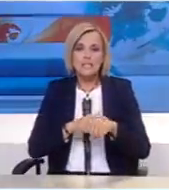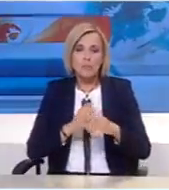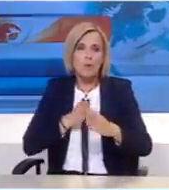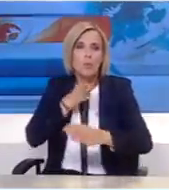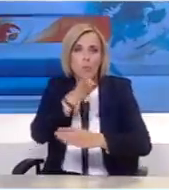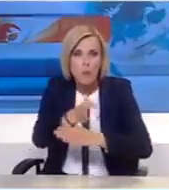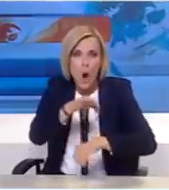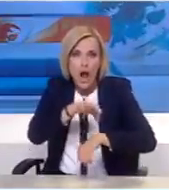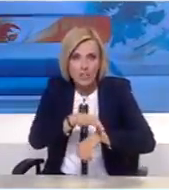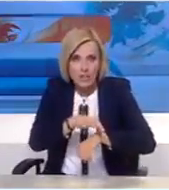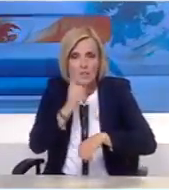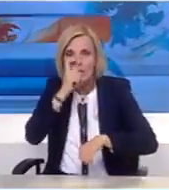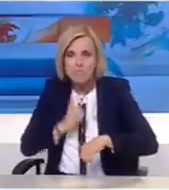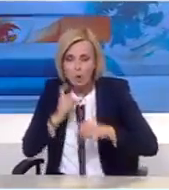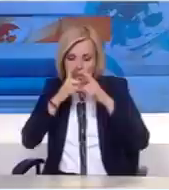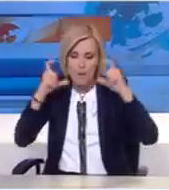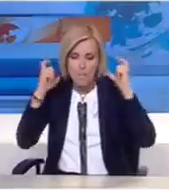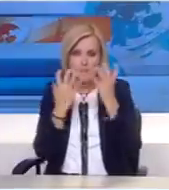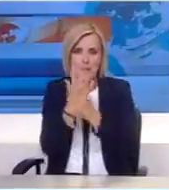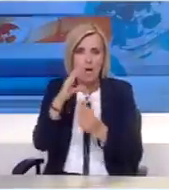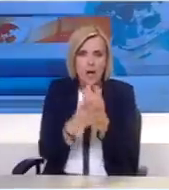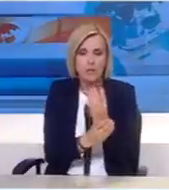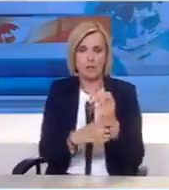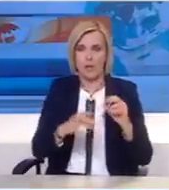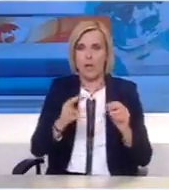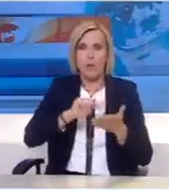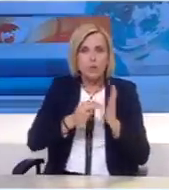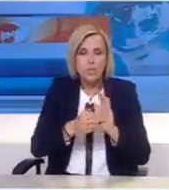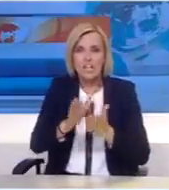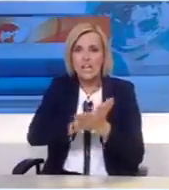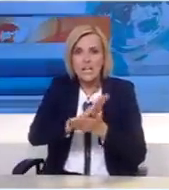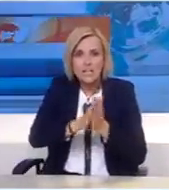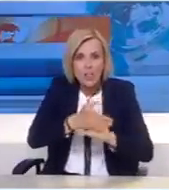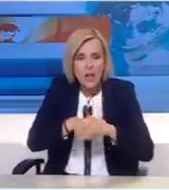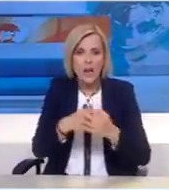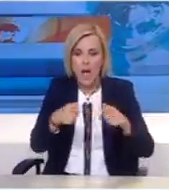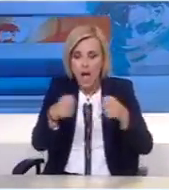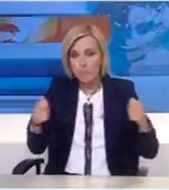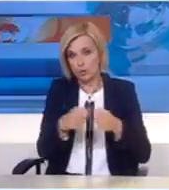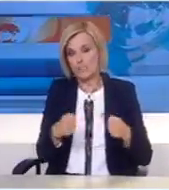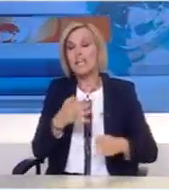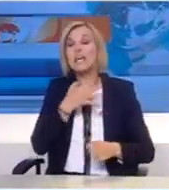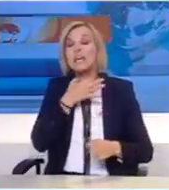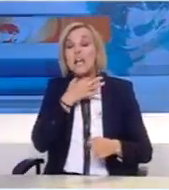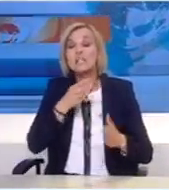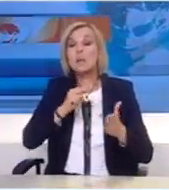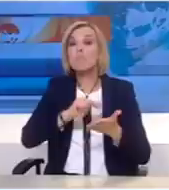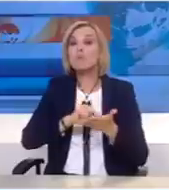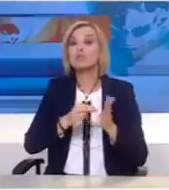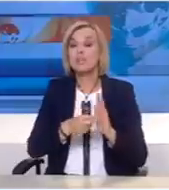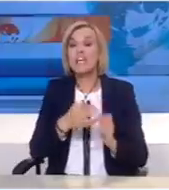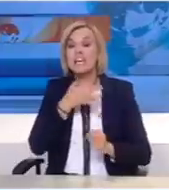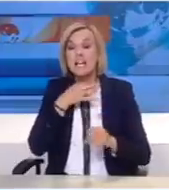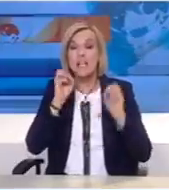να αυξάνει η πιθανότητα εισαγωγής του ιού. θέλει πάρα πολύ προσοχή. Θέλει